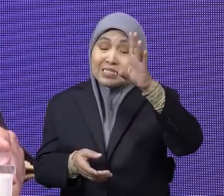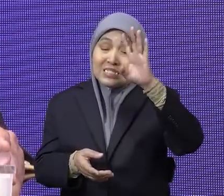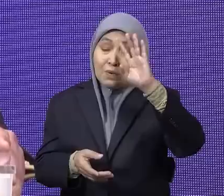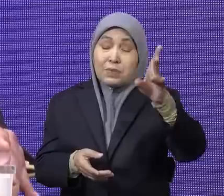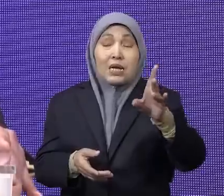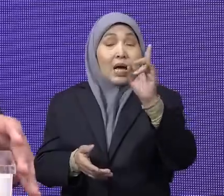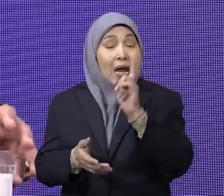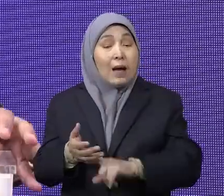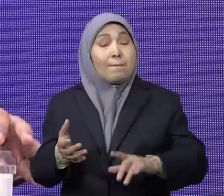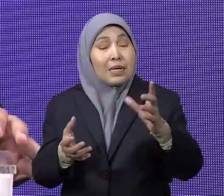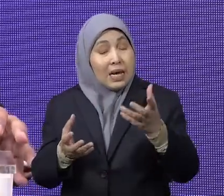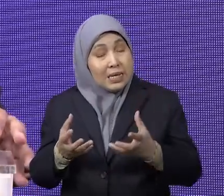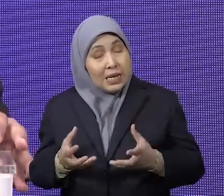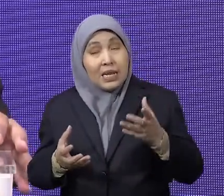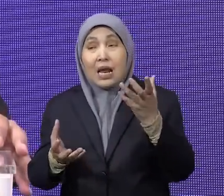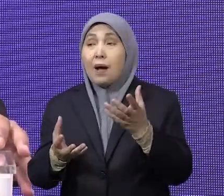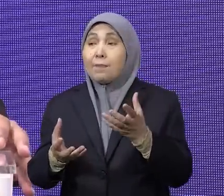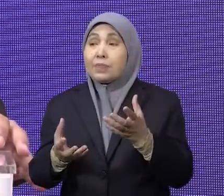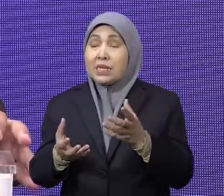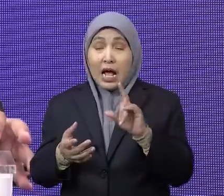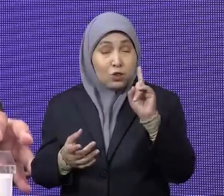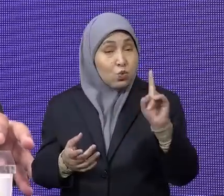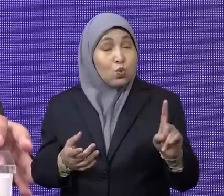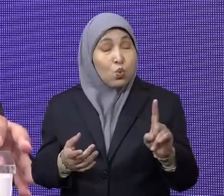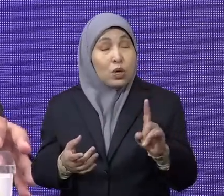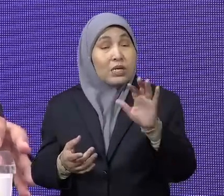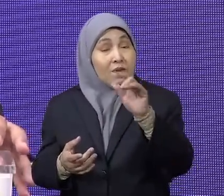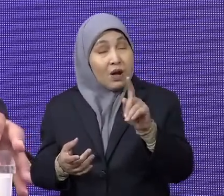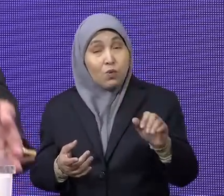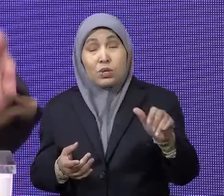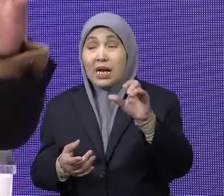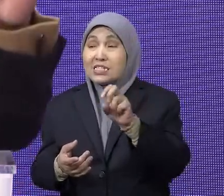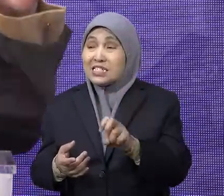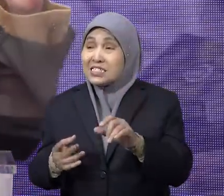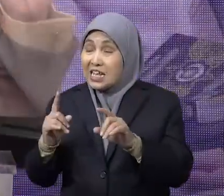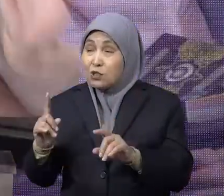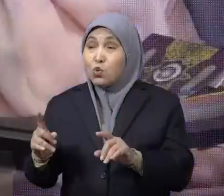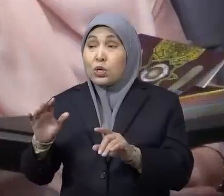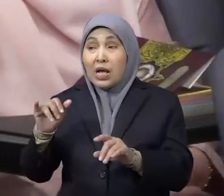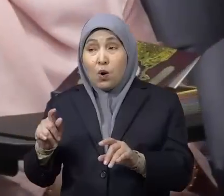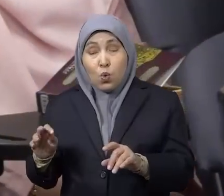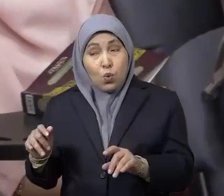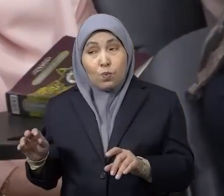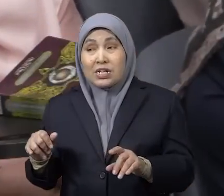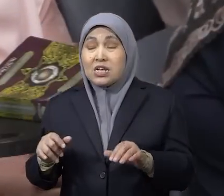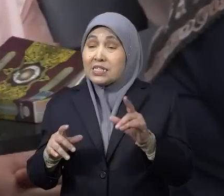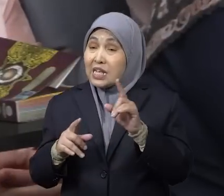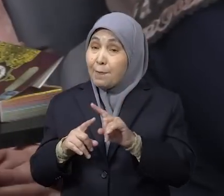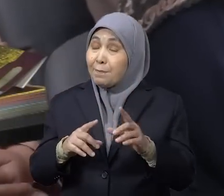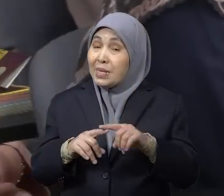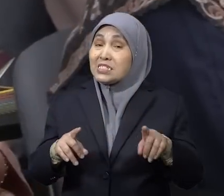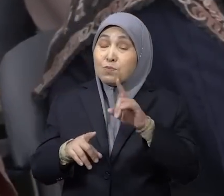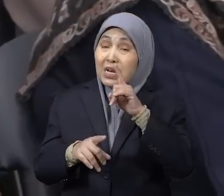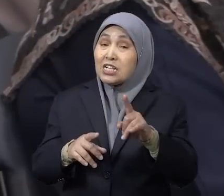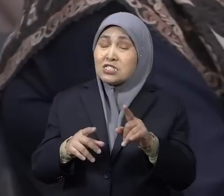menciptakan apa yang dia kehendaki. Satu, yaf'alu ma yasha', satu, yakhluqu ma yasha'. Sedangkan